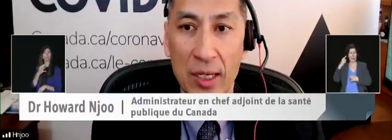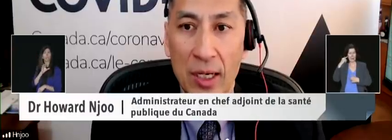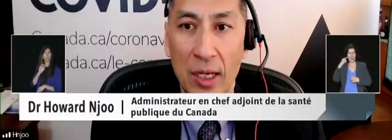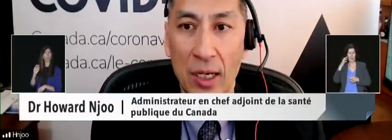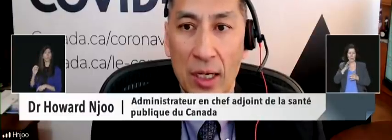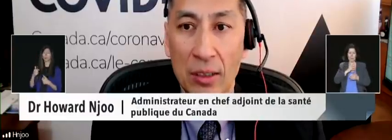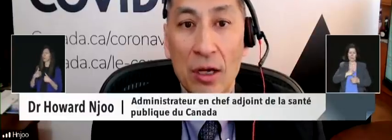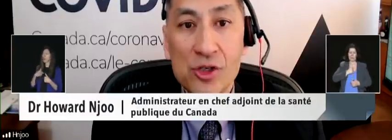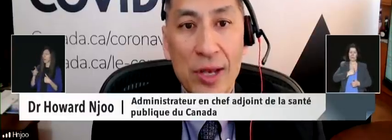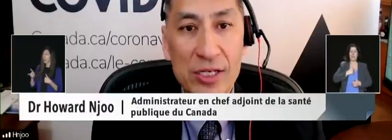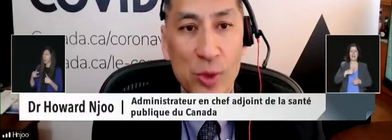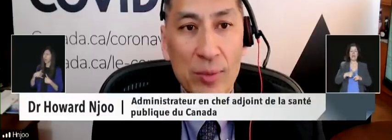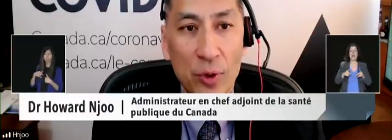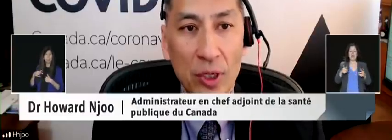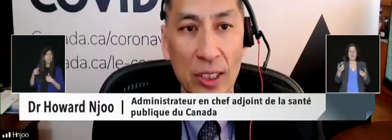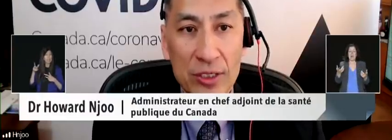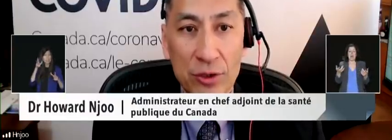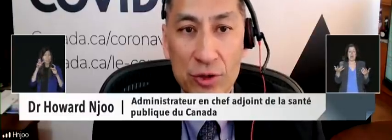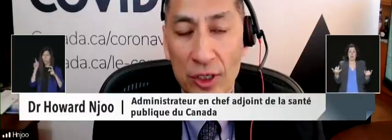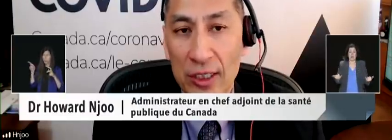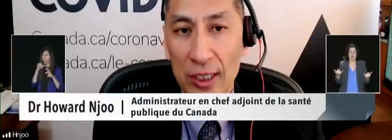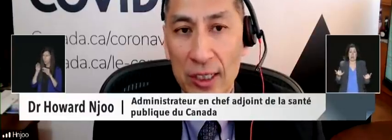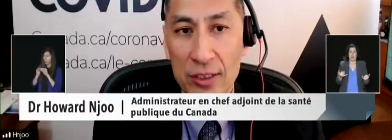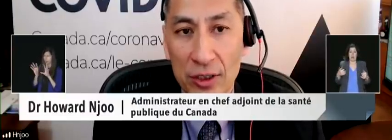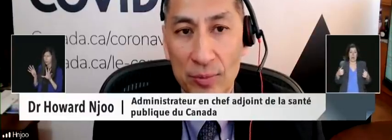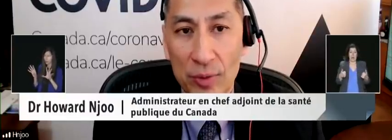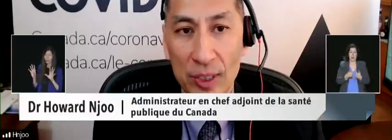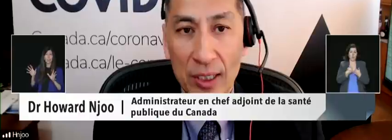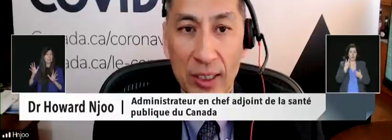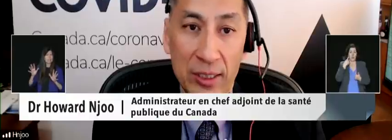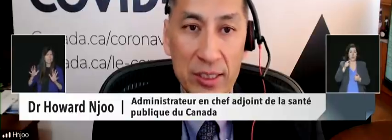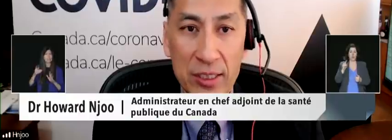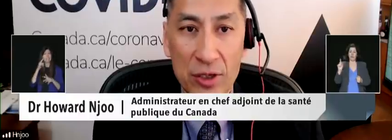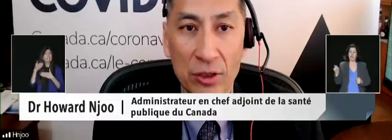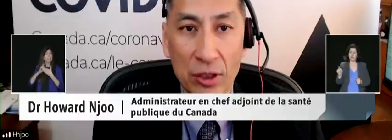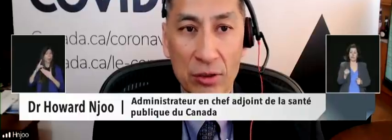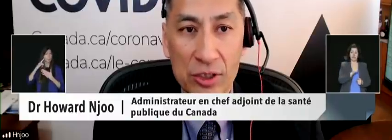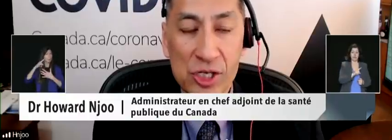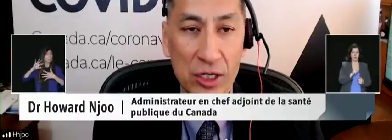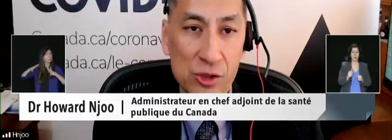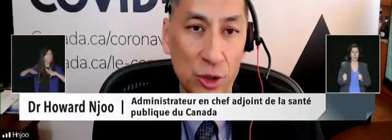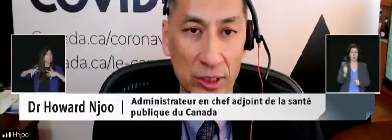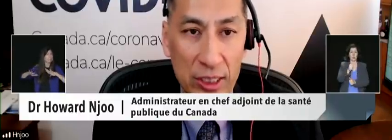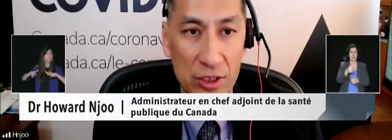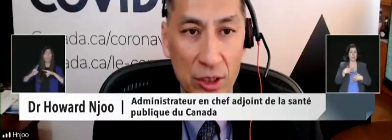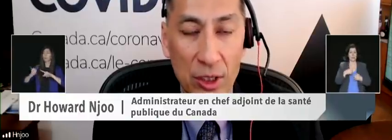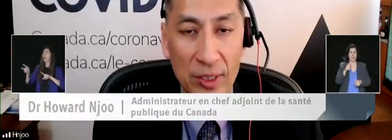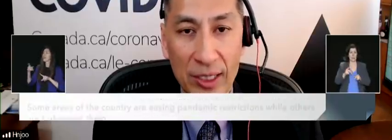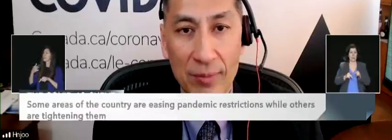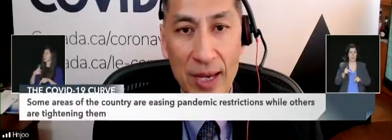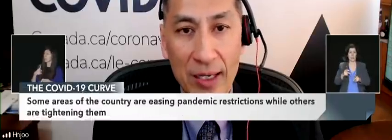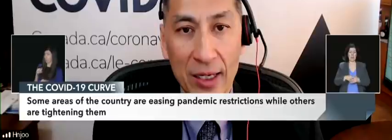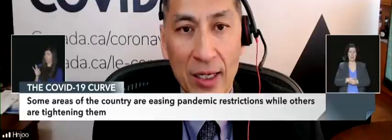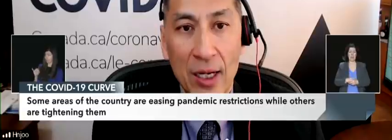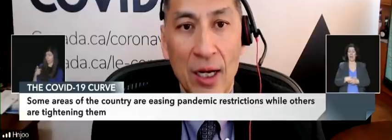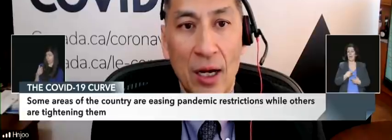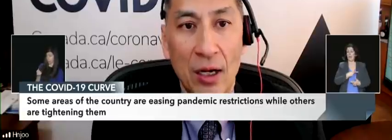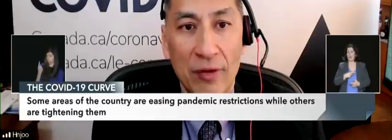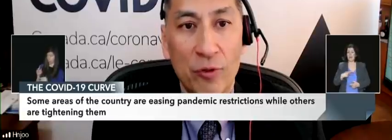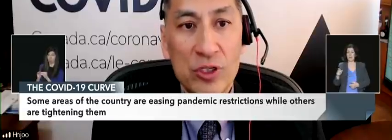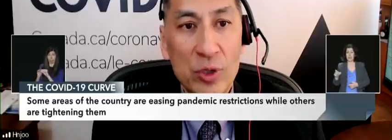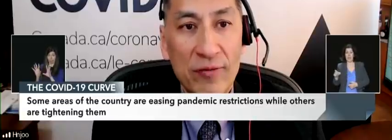'est l'enjeu actuel pour les autorités de la santé publique et les décideurs dans chaque juridiction comme le Québec